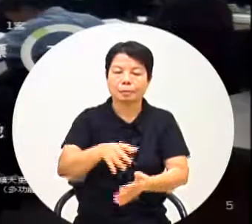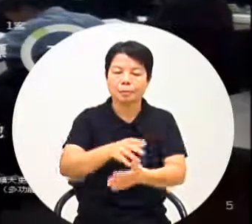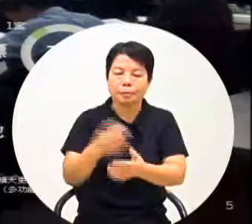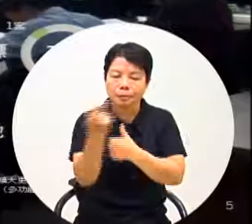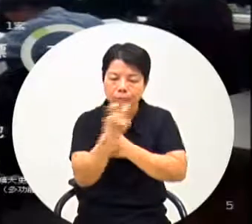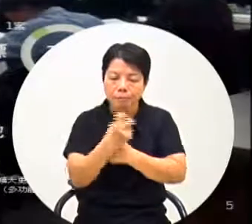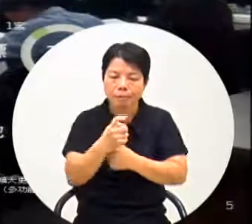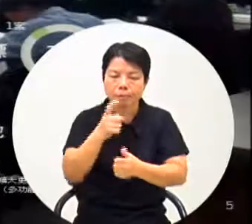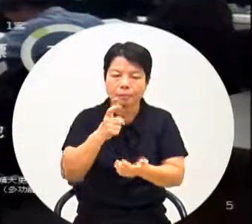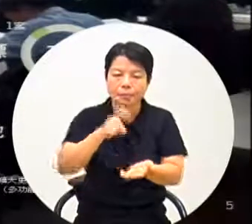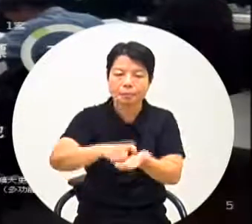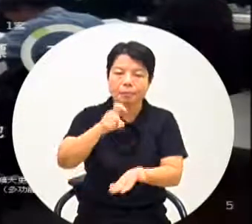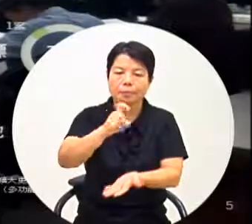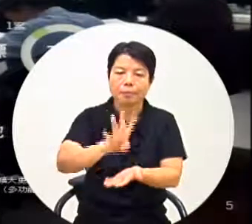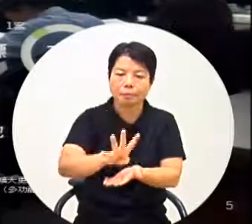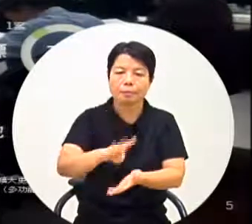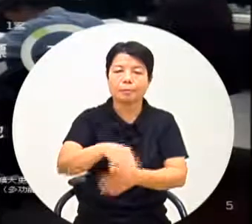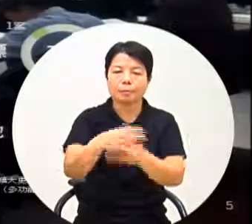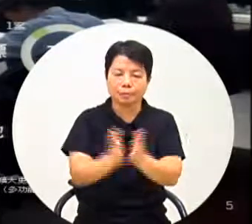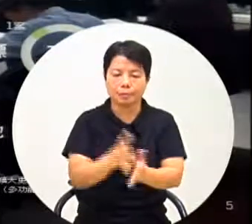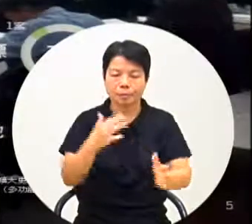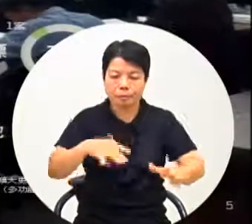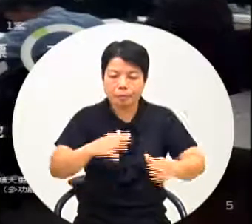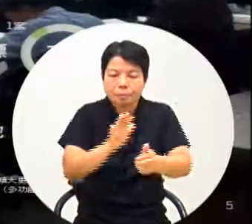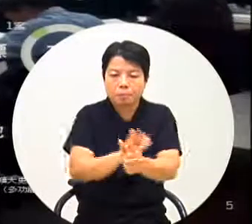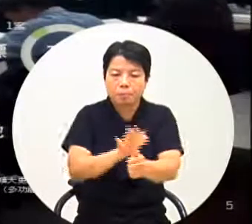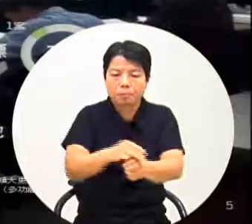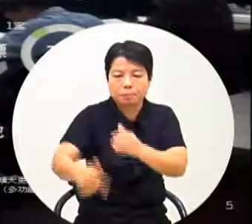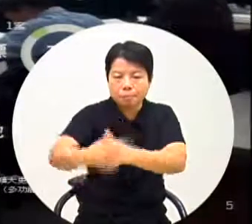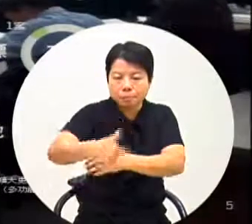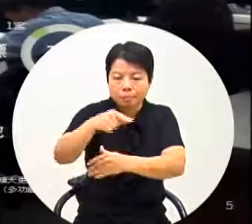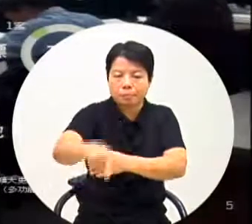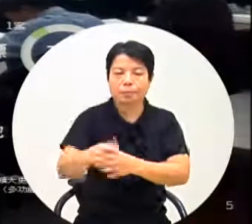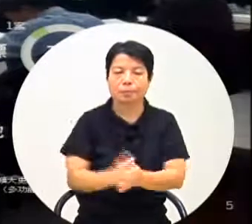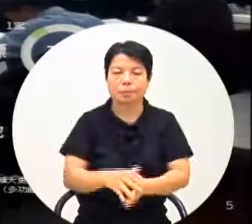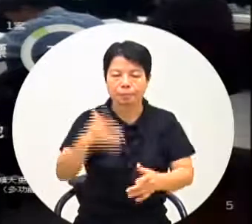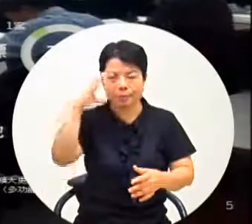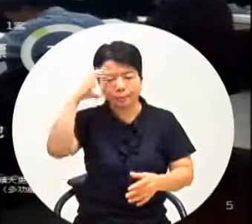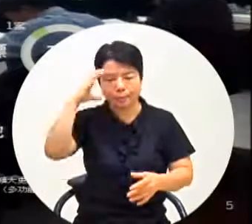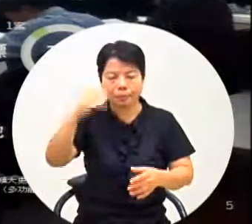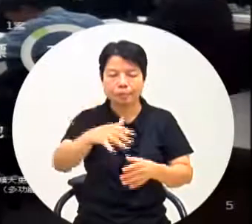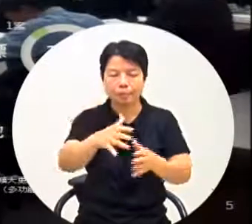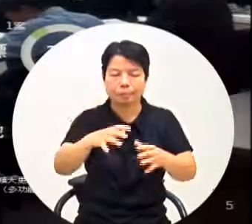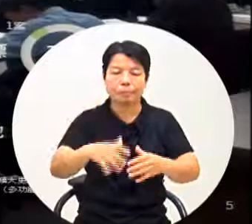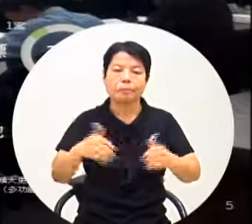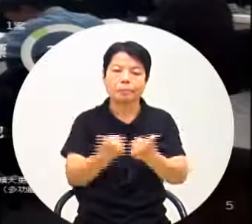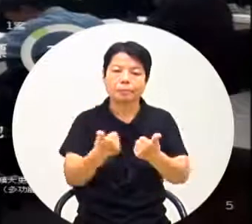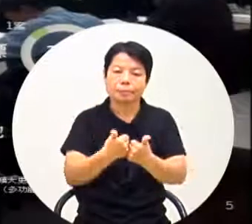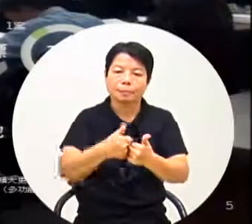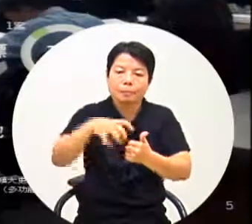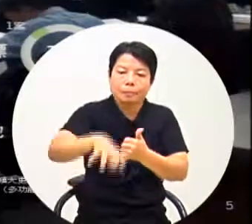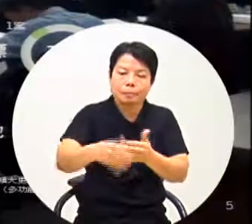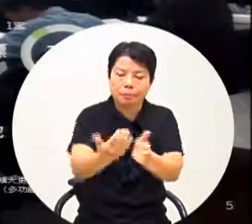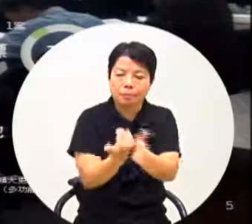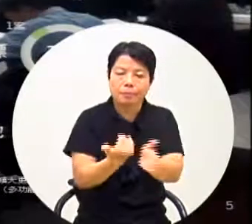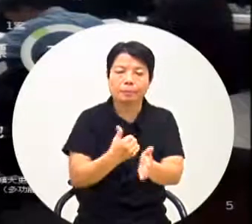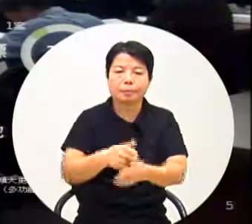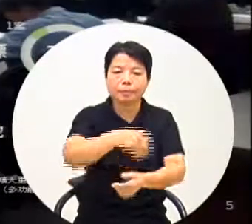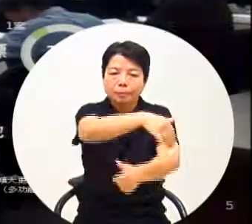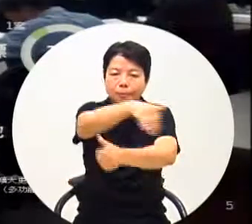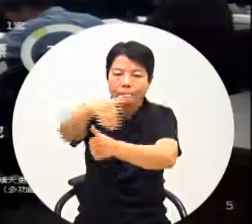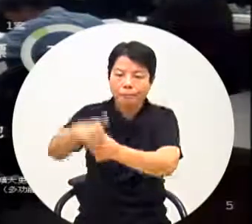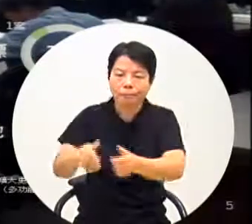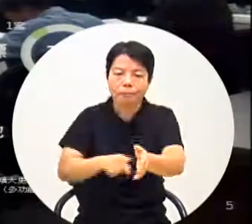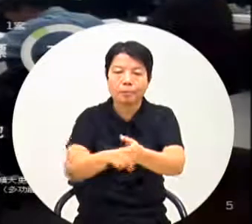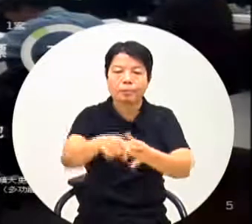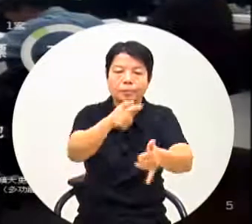了加速审议的这个时效，针对案情较为复杂的案件呢，于大会审议前呢，先行召开专案小组